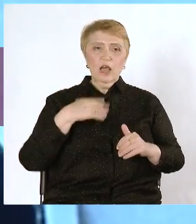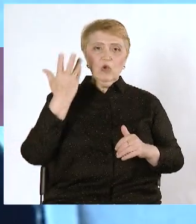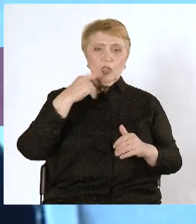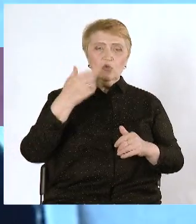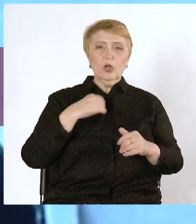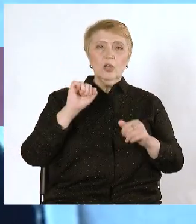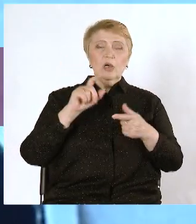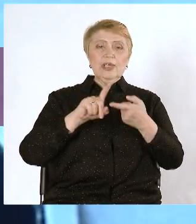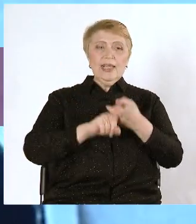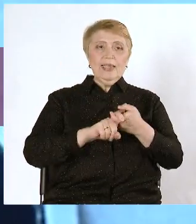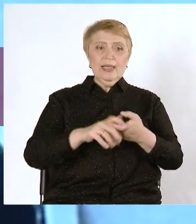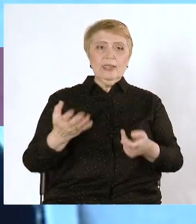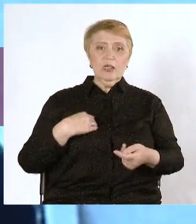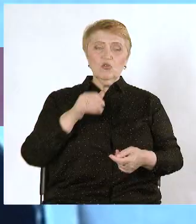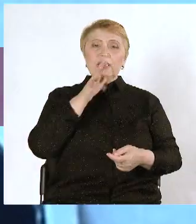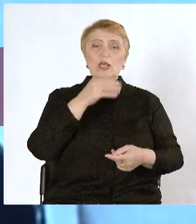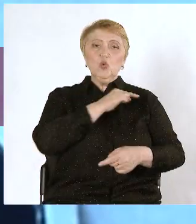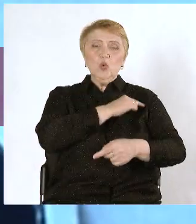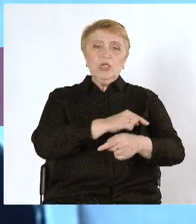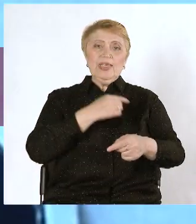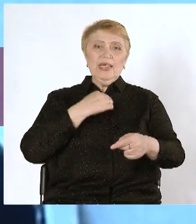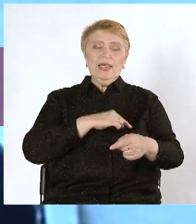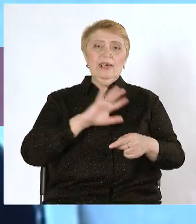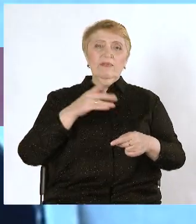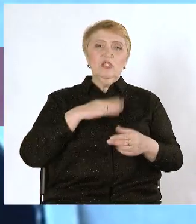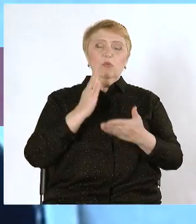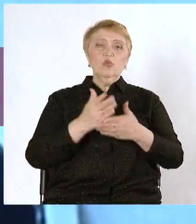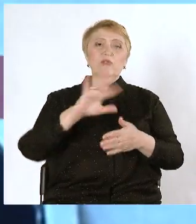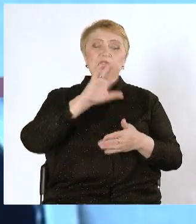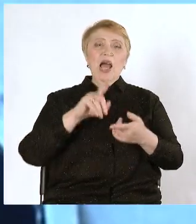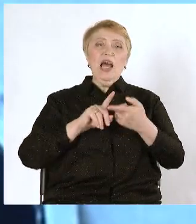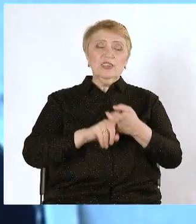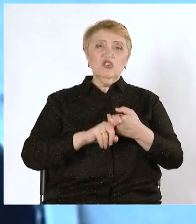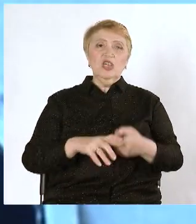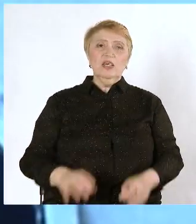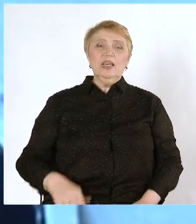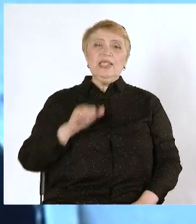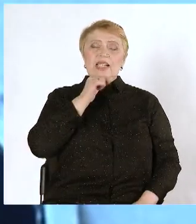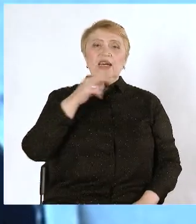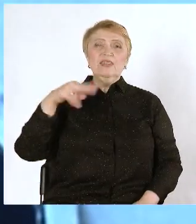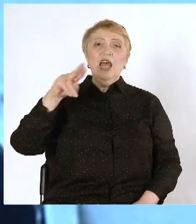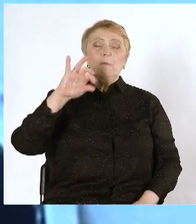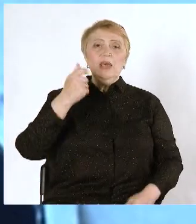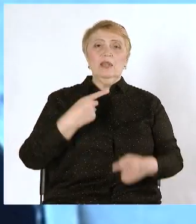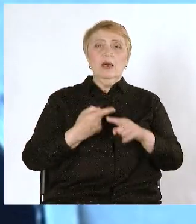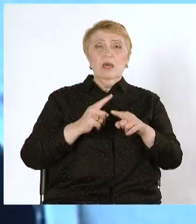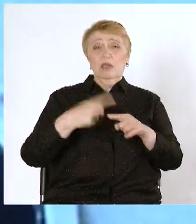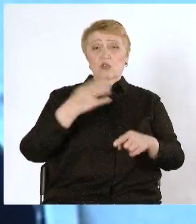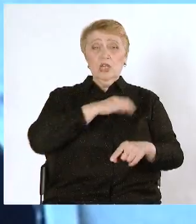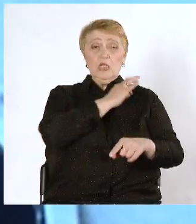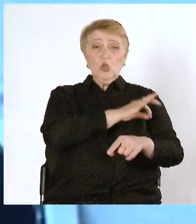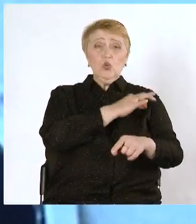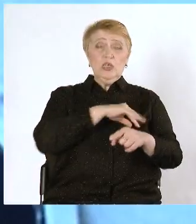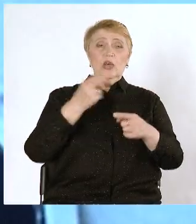с сосудистая стенка и все ведь осложнения сахарного диабета это именно сосудистые осложнения то есть